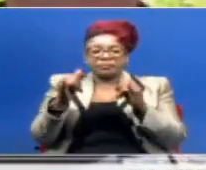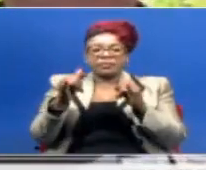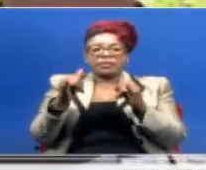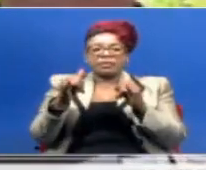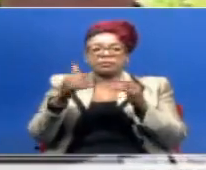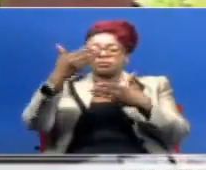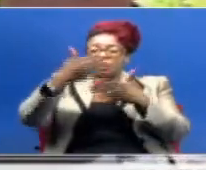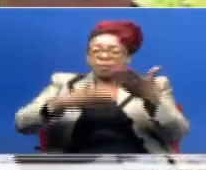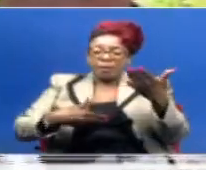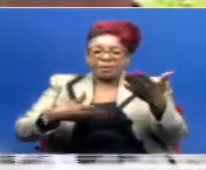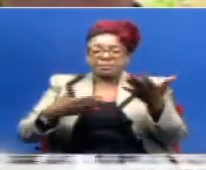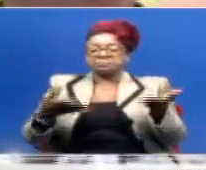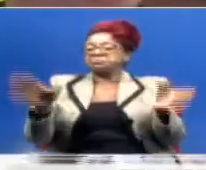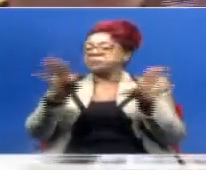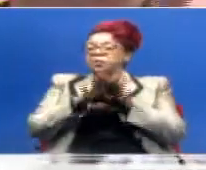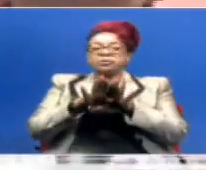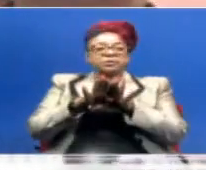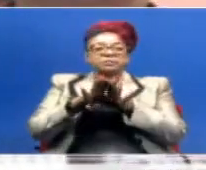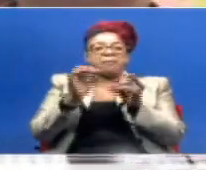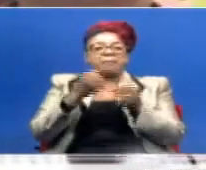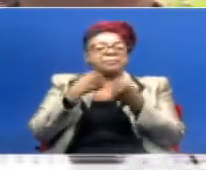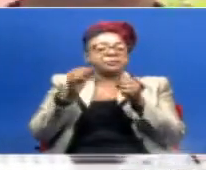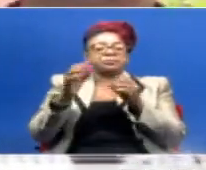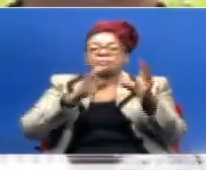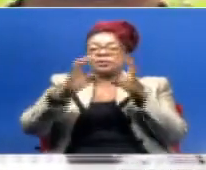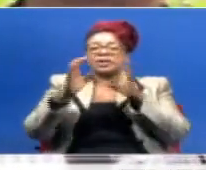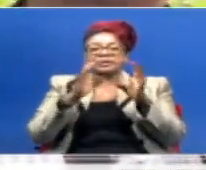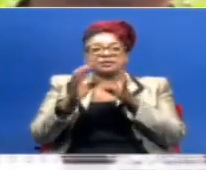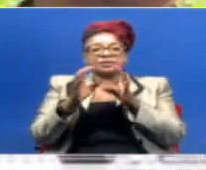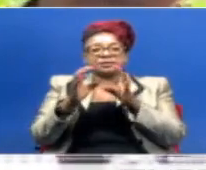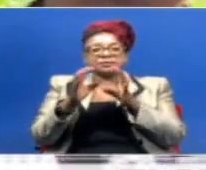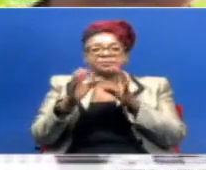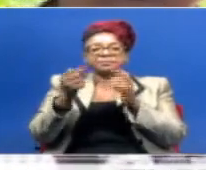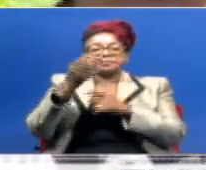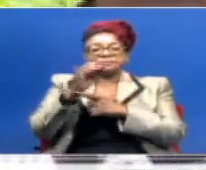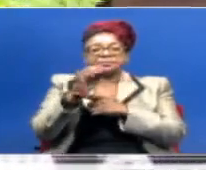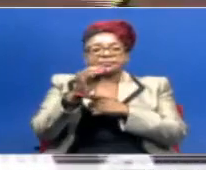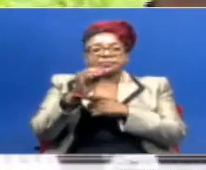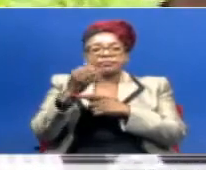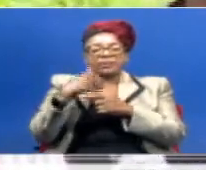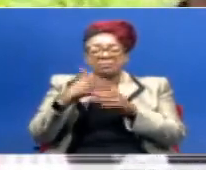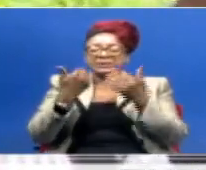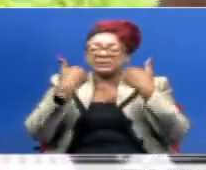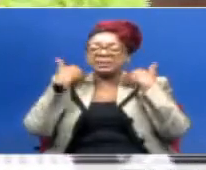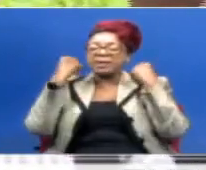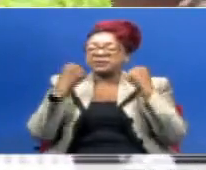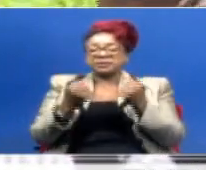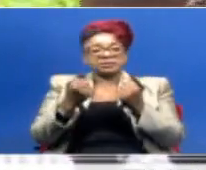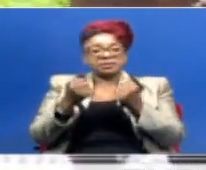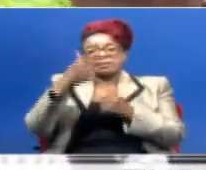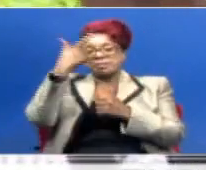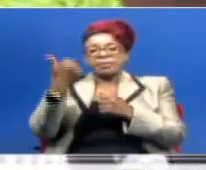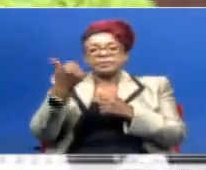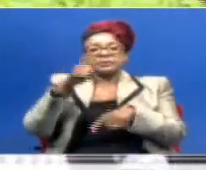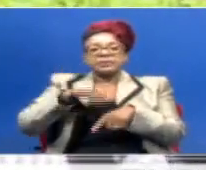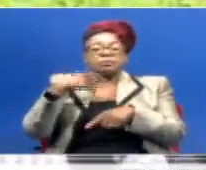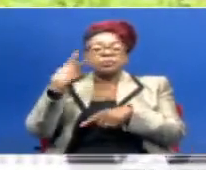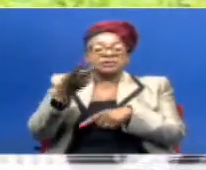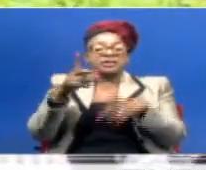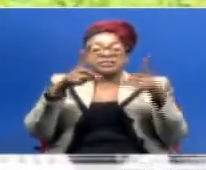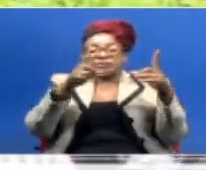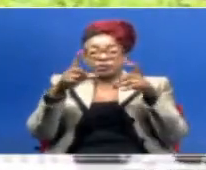ikawa imefungwa. There is no way tungeweza kucommunicate. So sijaweza kulala usiku kwa sababu ukiona picha zile zilikuwa